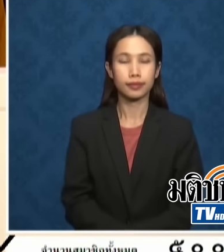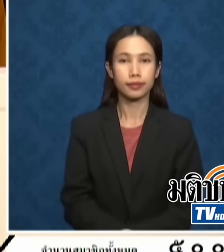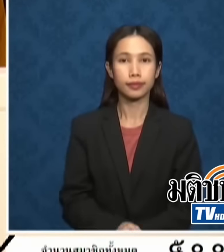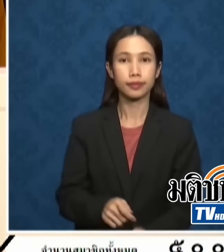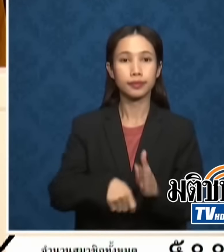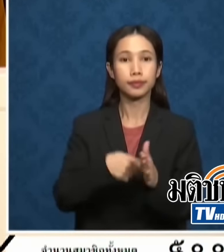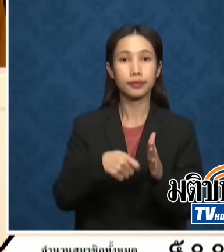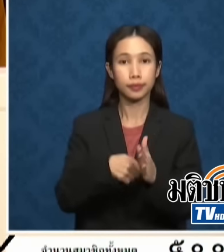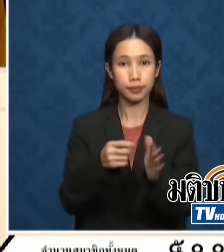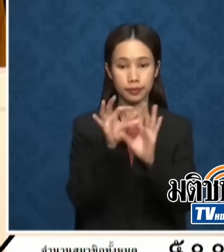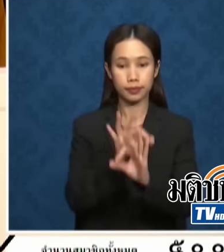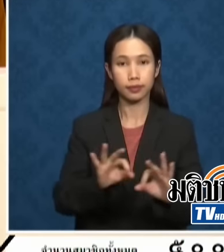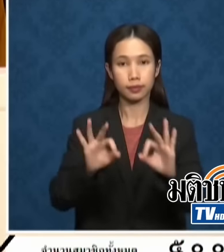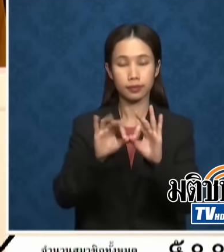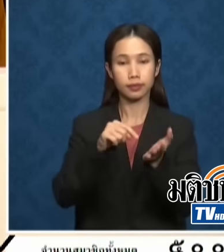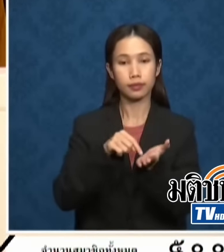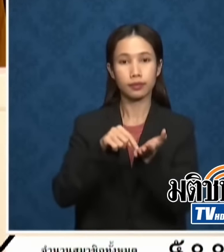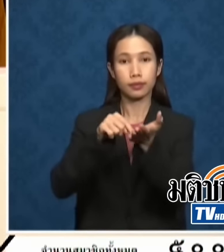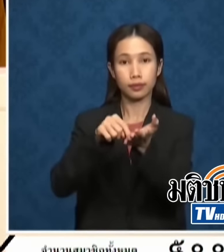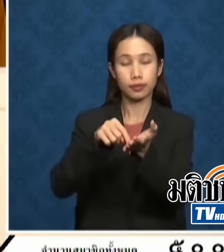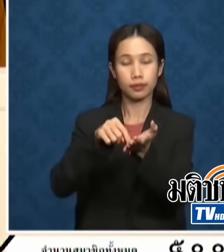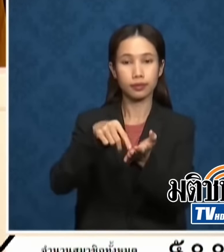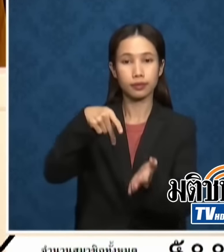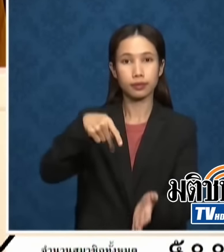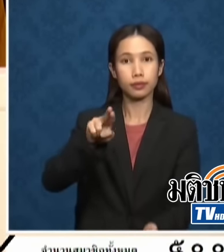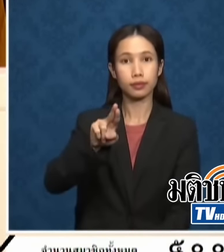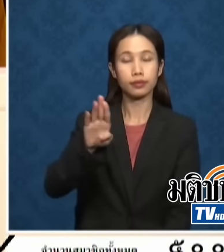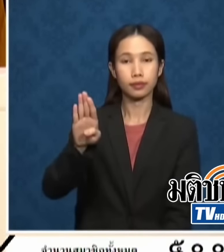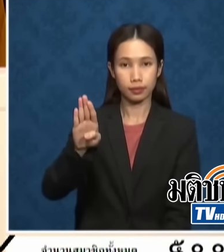ป็นในการเสนอร่างพระราชบัญญัติ